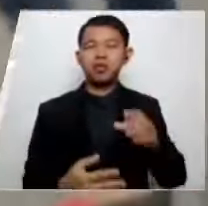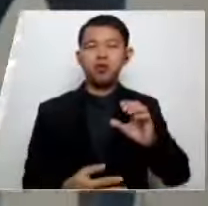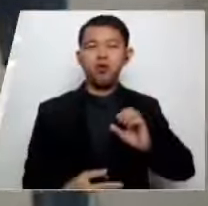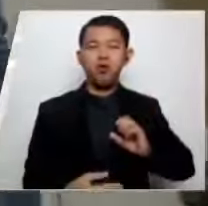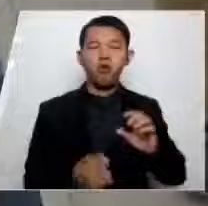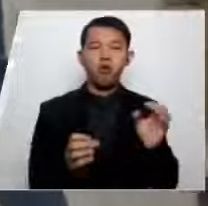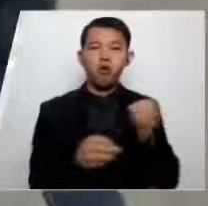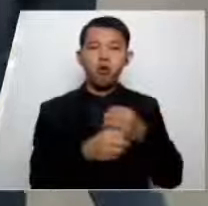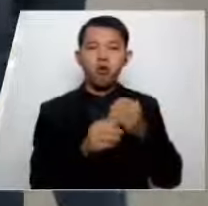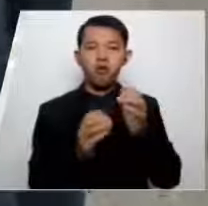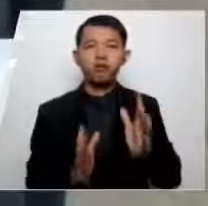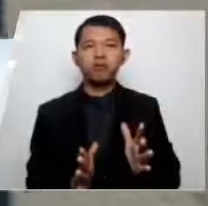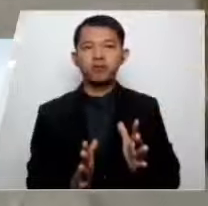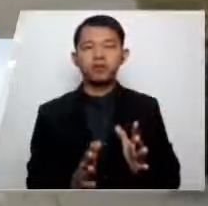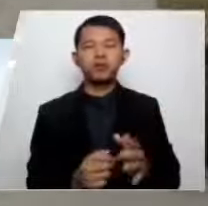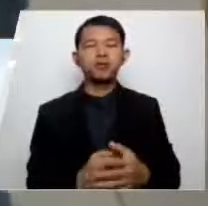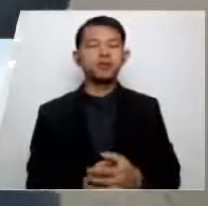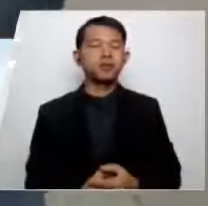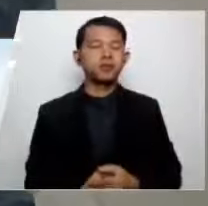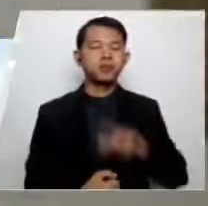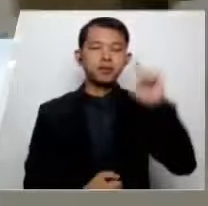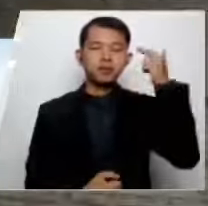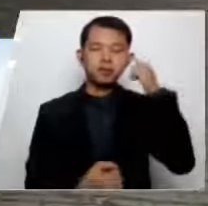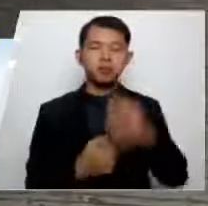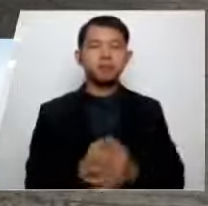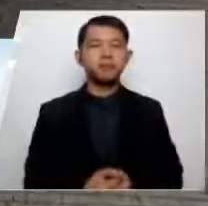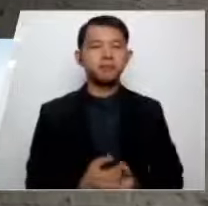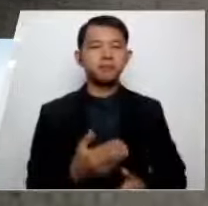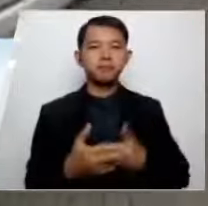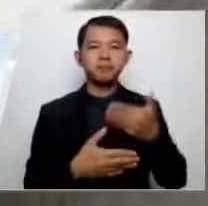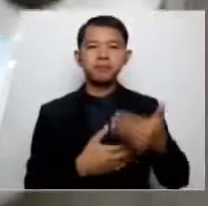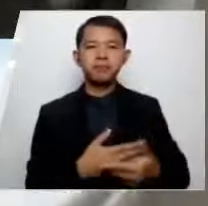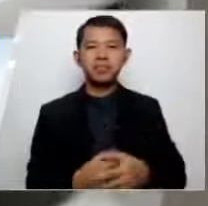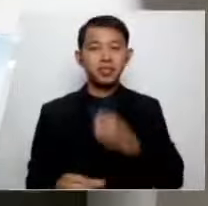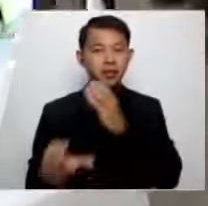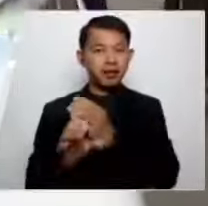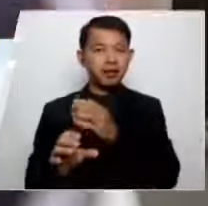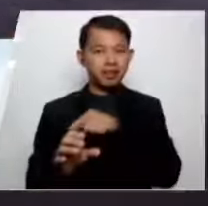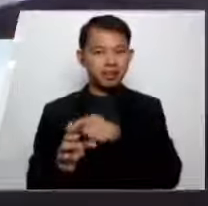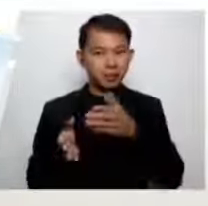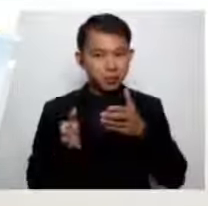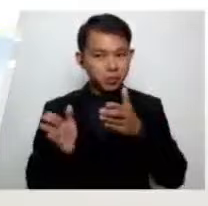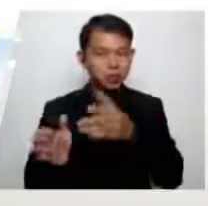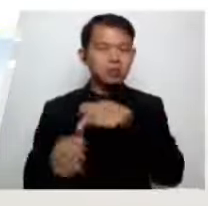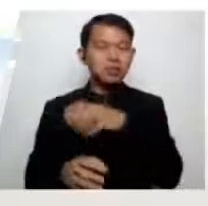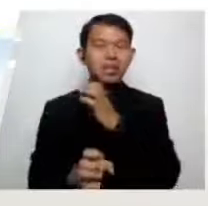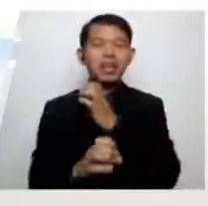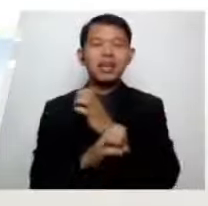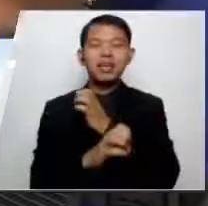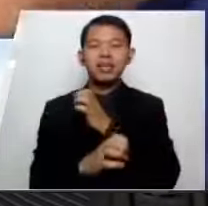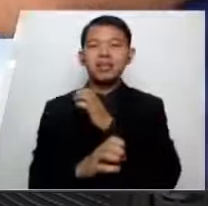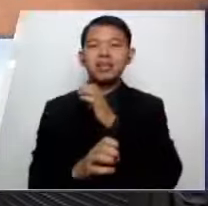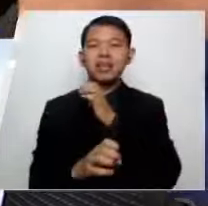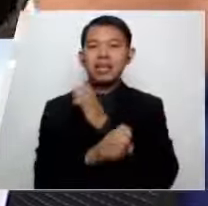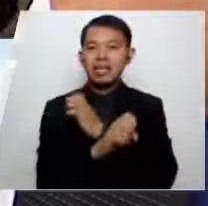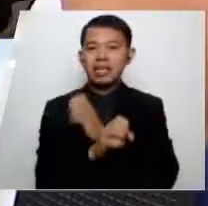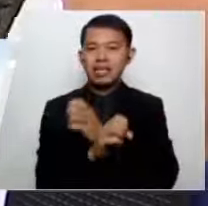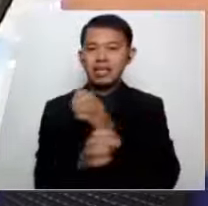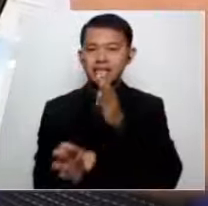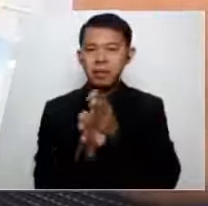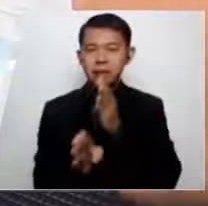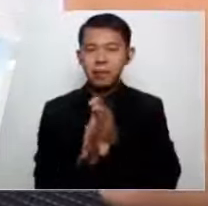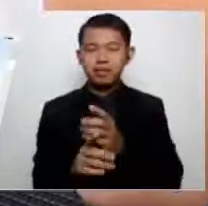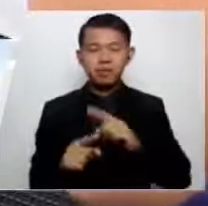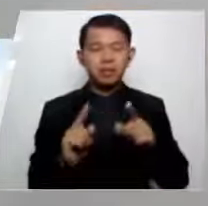Morong dumaan si Ed sa busway ang sasakyang ito na number seven ng plaka ibig sabihin sa senador ito ang isang Ito naman